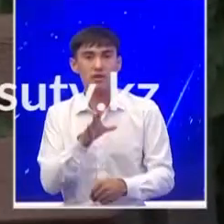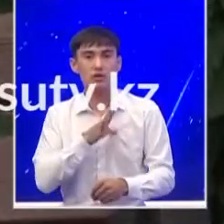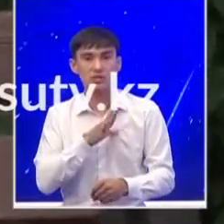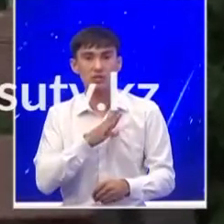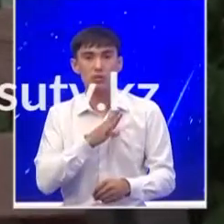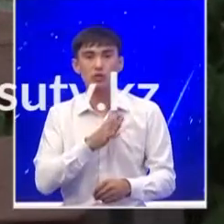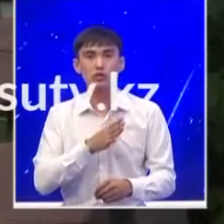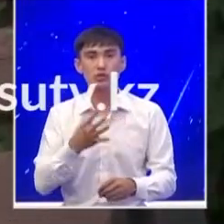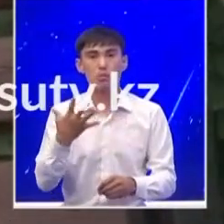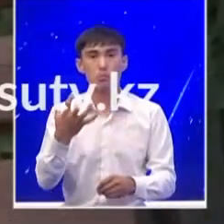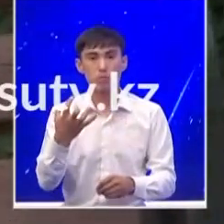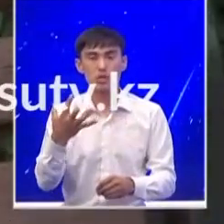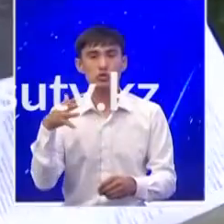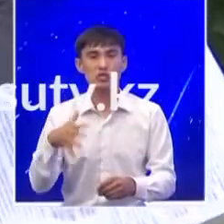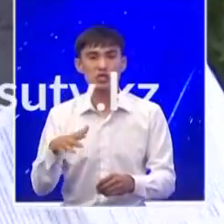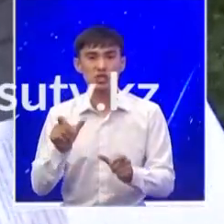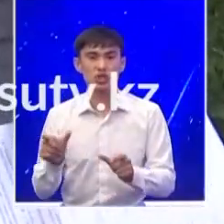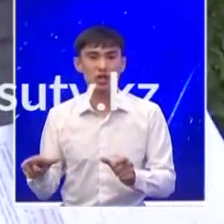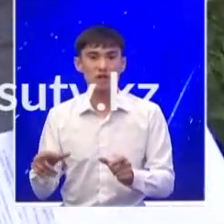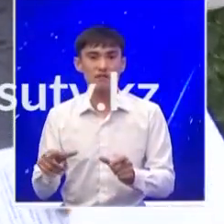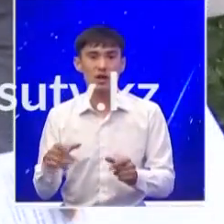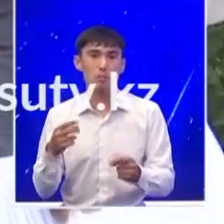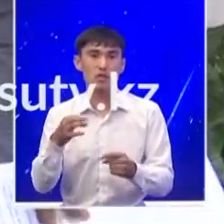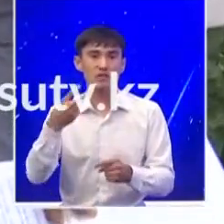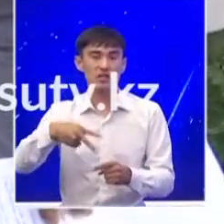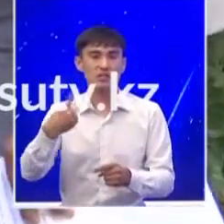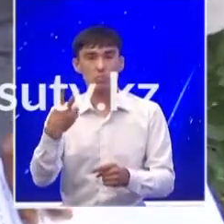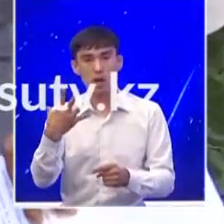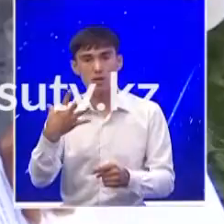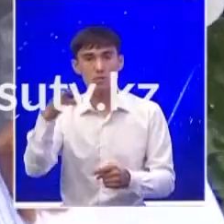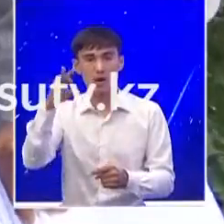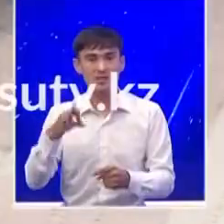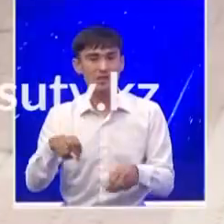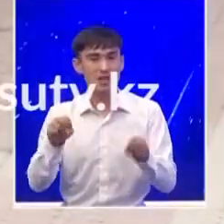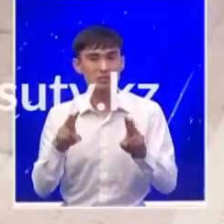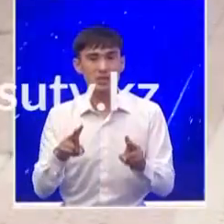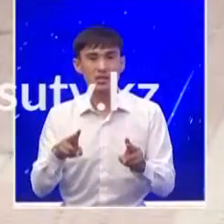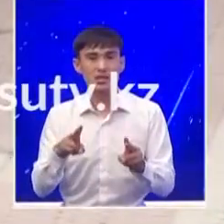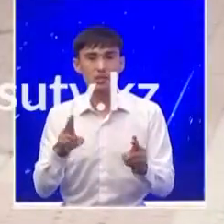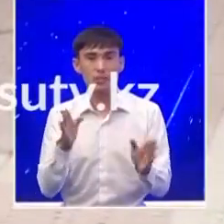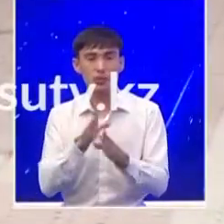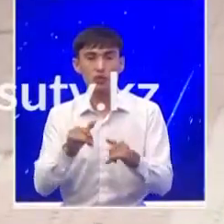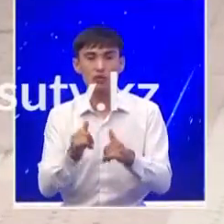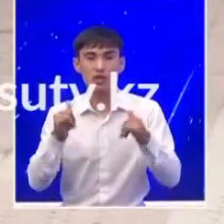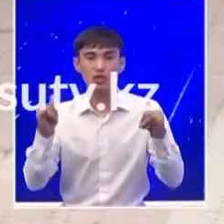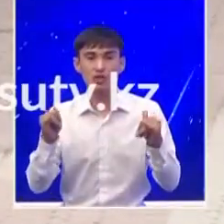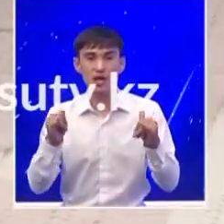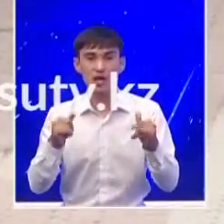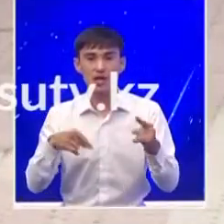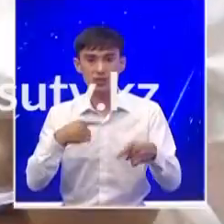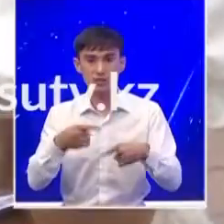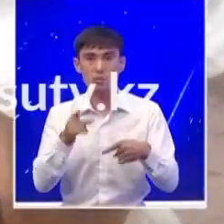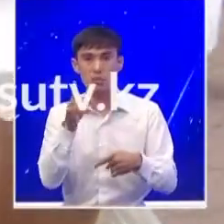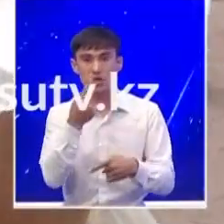коронавируса получили порядка 500 000 жителей, или почти 25%. Эксперты прогнозируют увеличение данного числа в